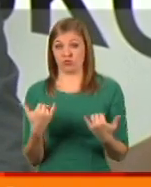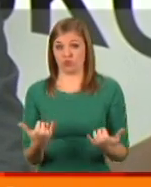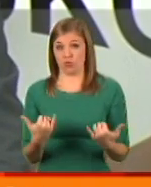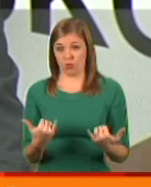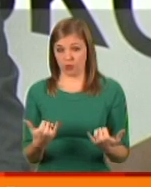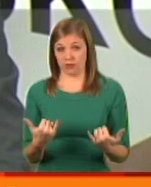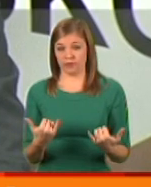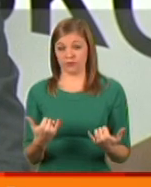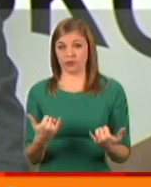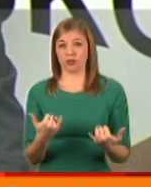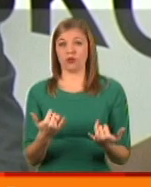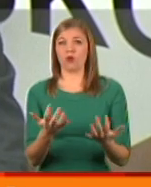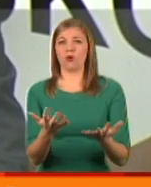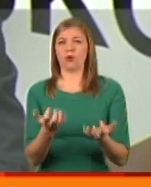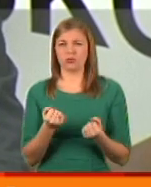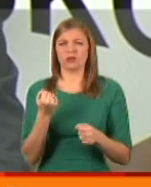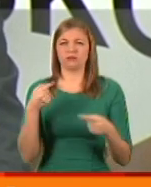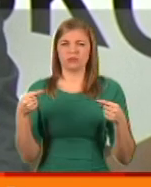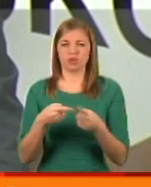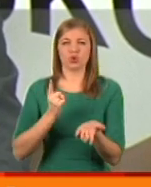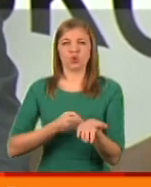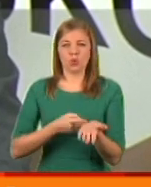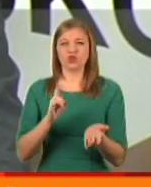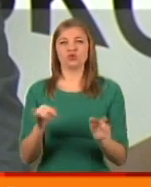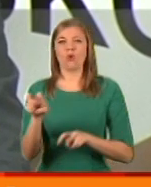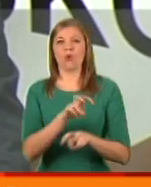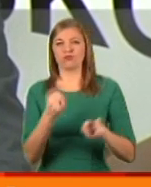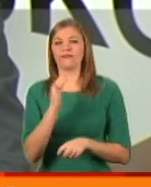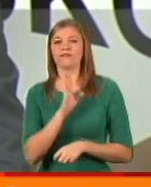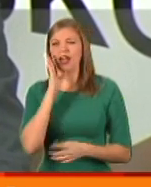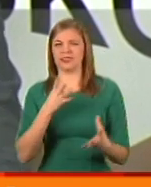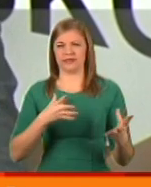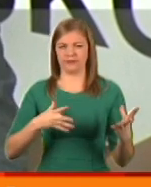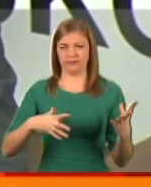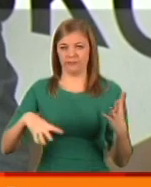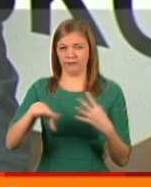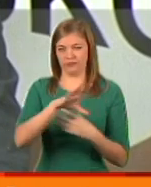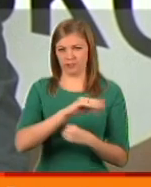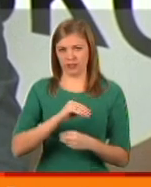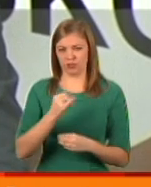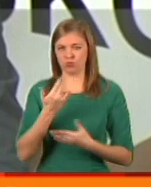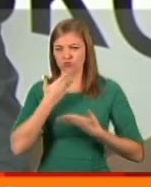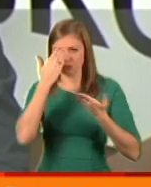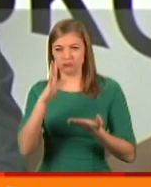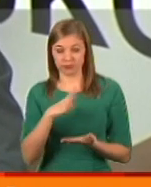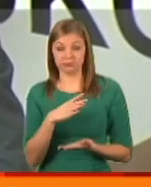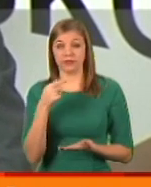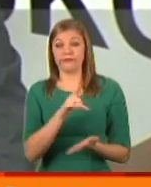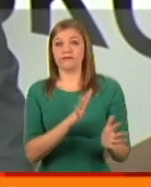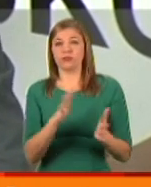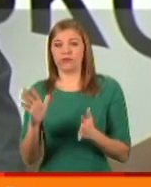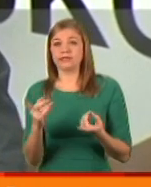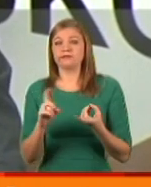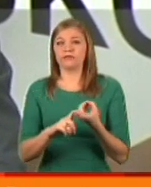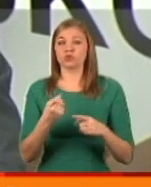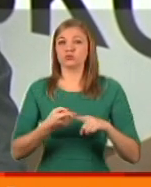сьогодні отримані докази і оті обшуки, про які сьогодні вранці всі з нами, разом з вами читали, відбуваються у